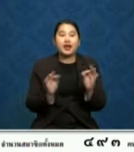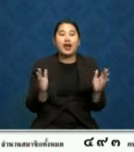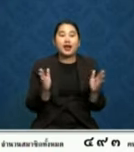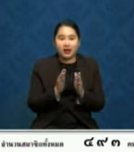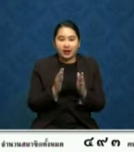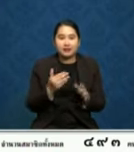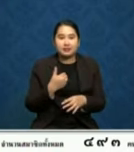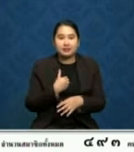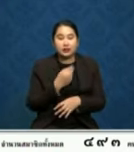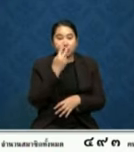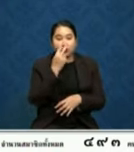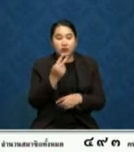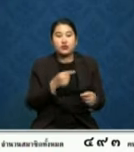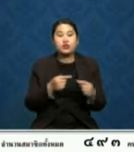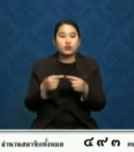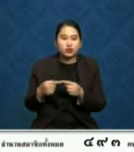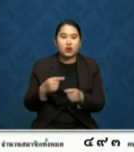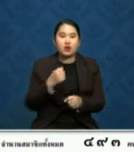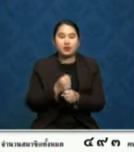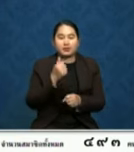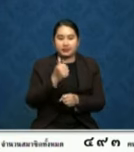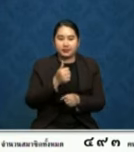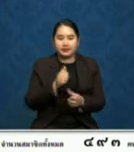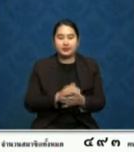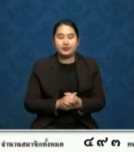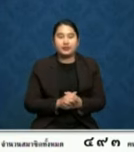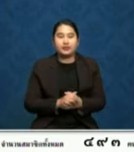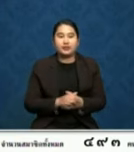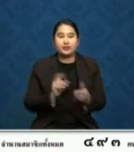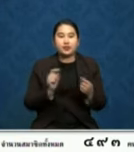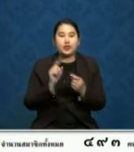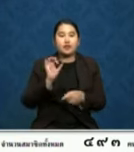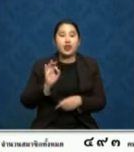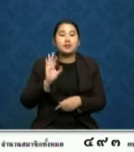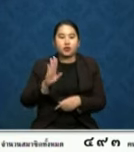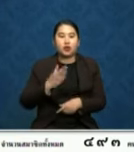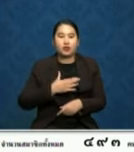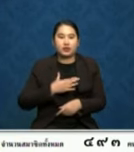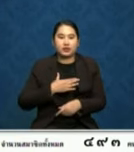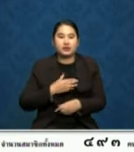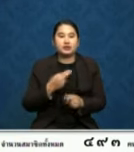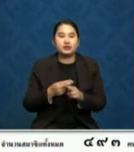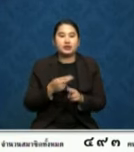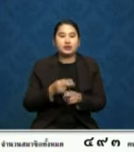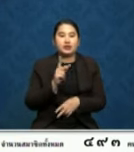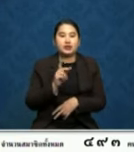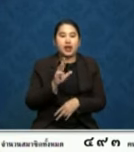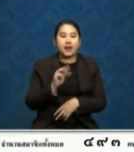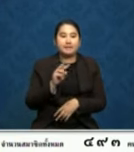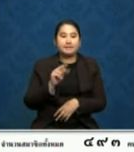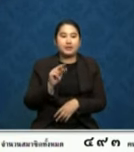สามารถติดตามรายละเอียดได้นะคะจากอ่าเพจ Facebookของดิฉันนะคะกมลทิพย์